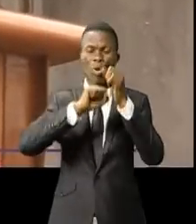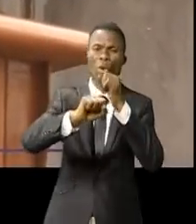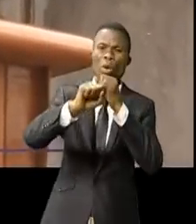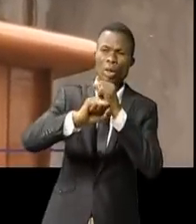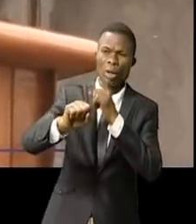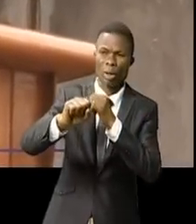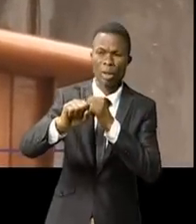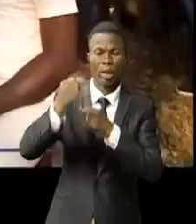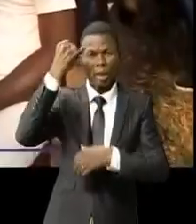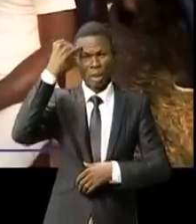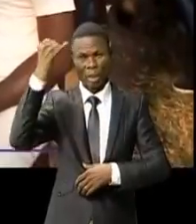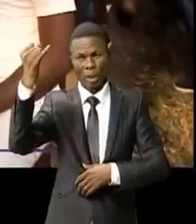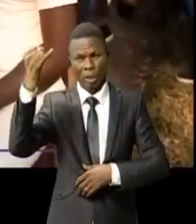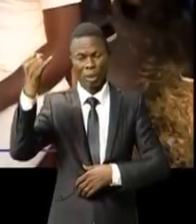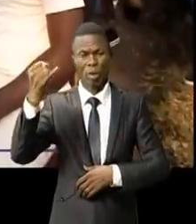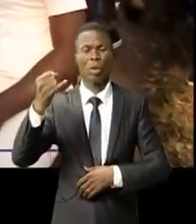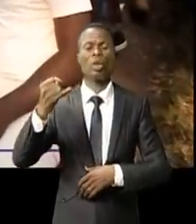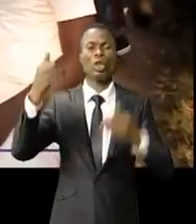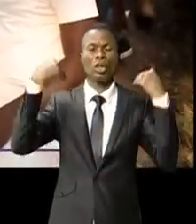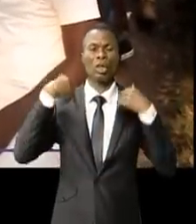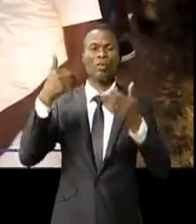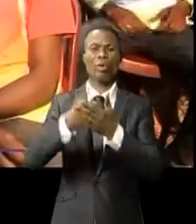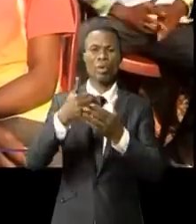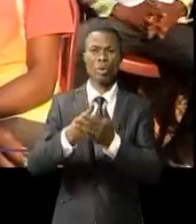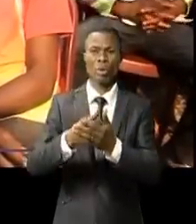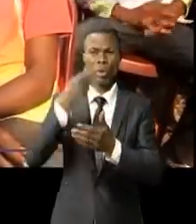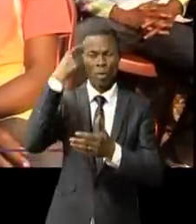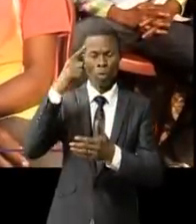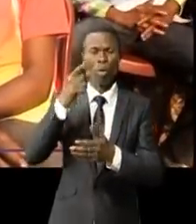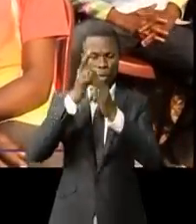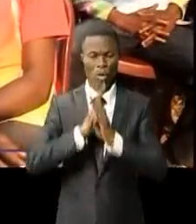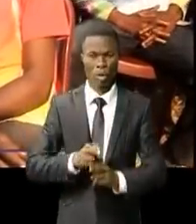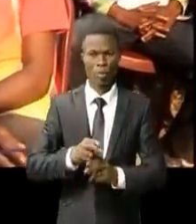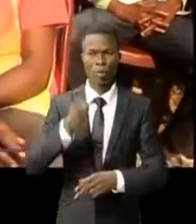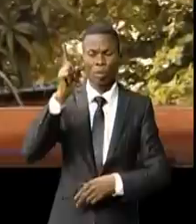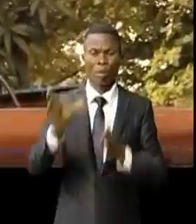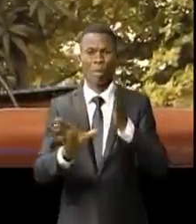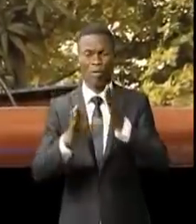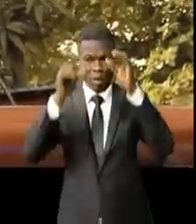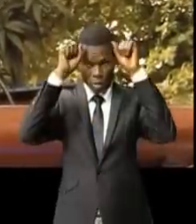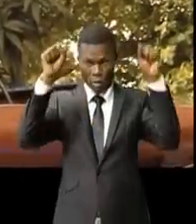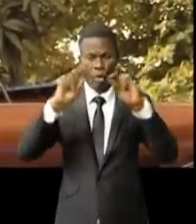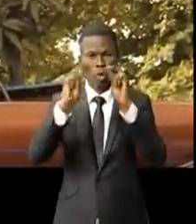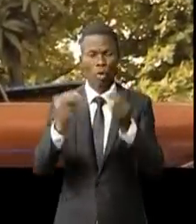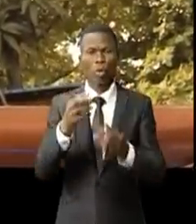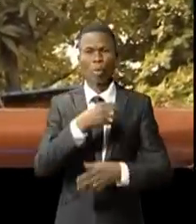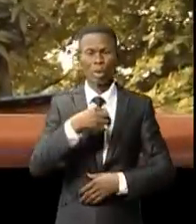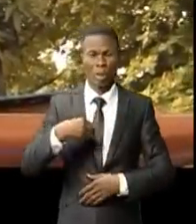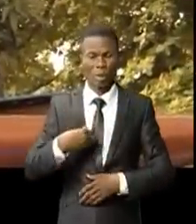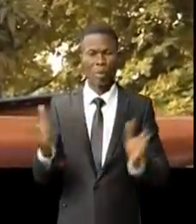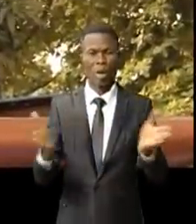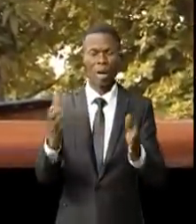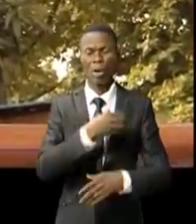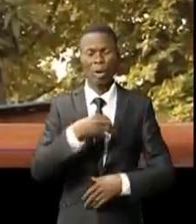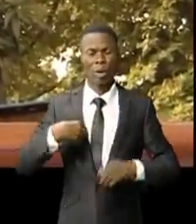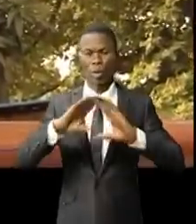à l'intention de nouveaux promus pour leur rendre honneur. La première vice-présidente de cette ligue a exhorté les femmes